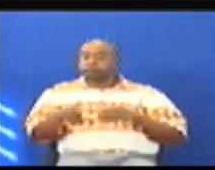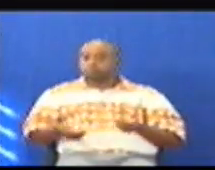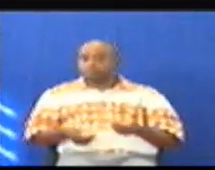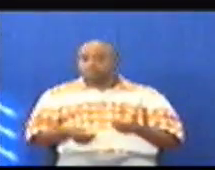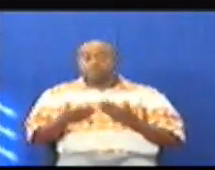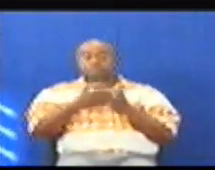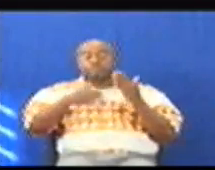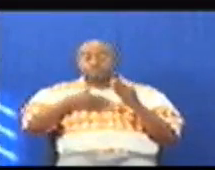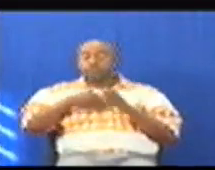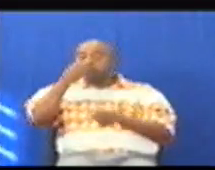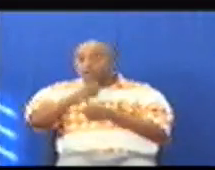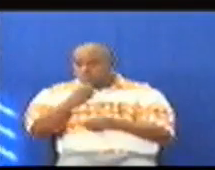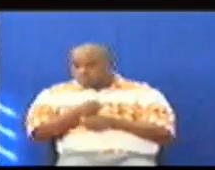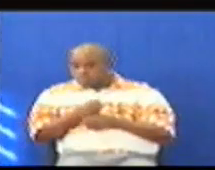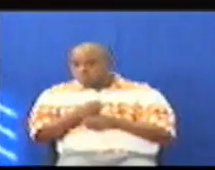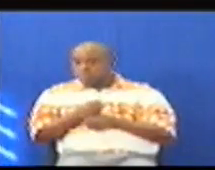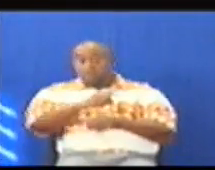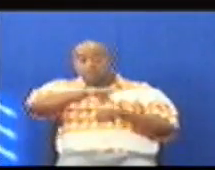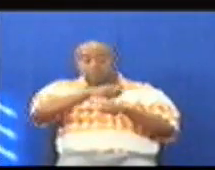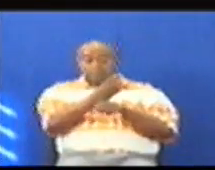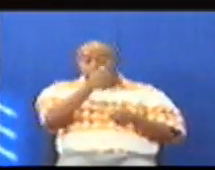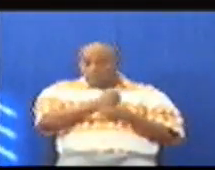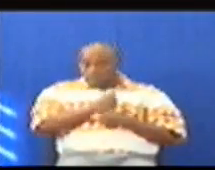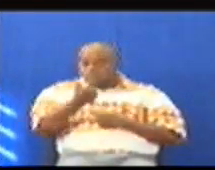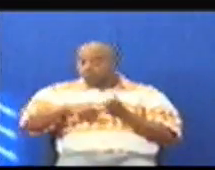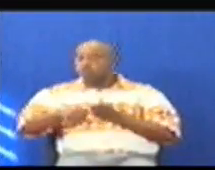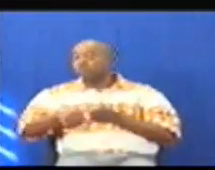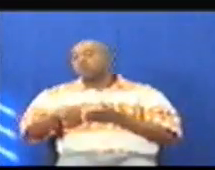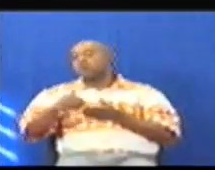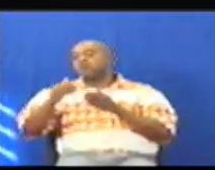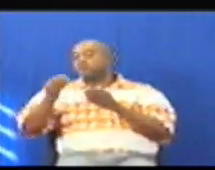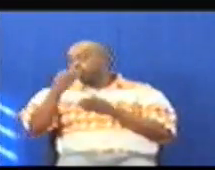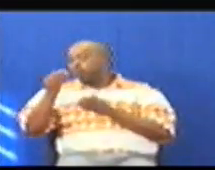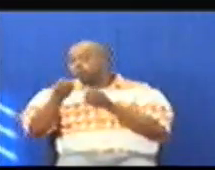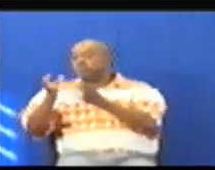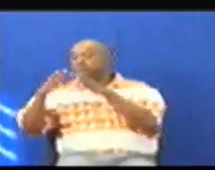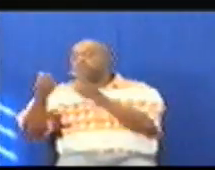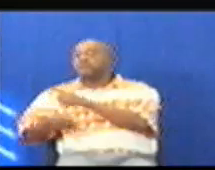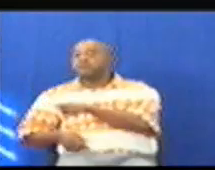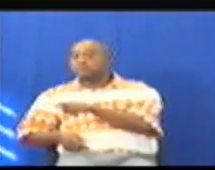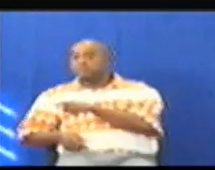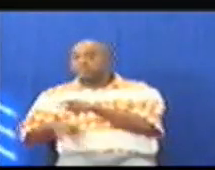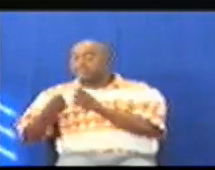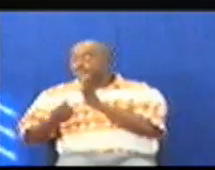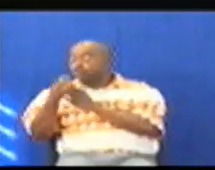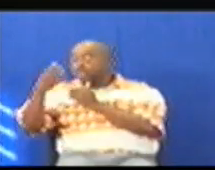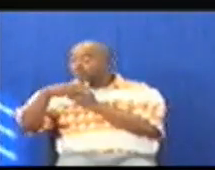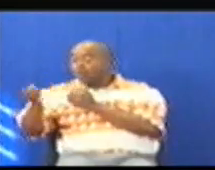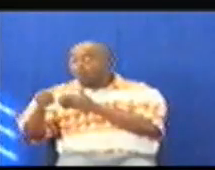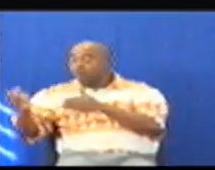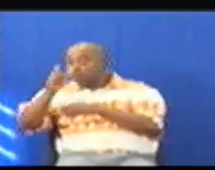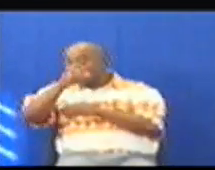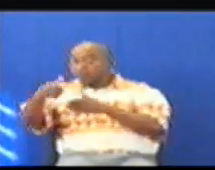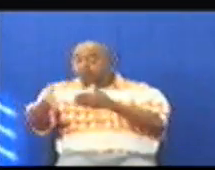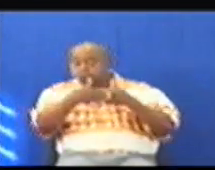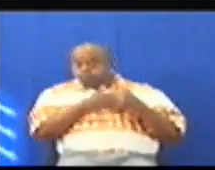na kuend. Unakwenda masaa 8 unafanya kazi, unaleta mkate kwa familia. Tungeweza kufanya policy ya kukopia lockdown nchi.